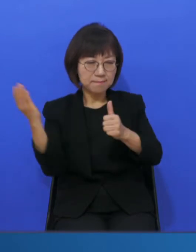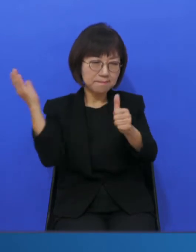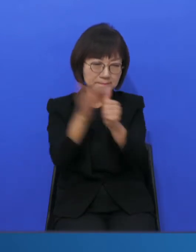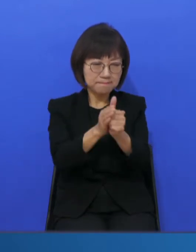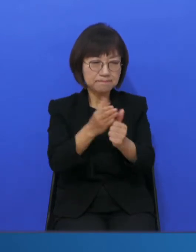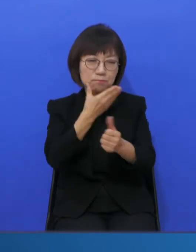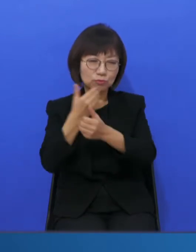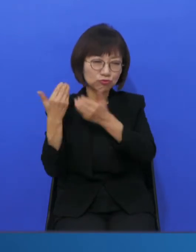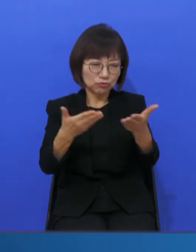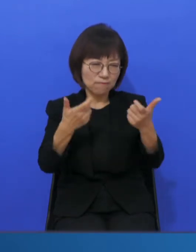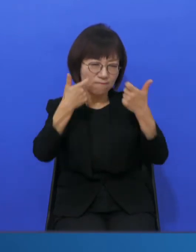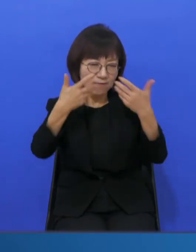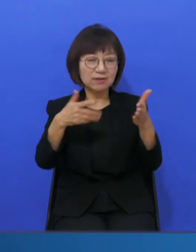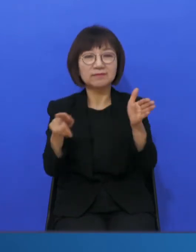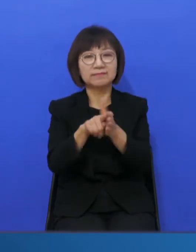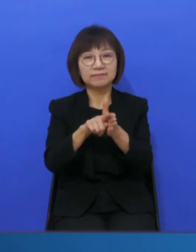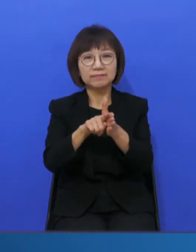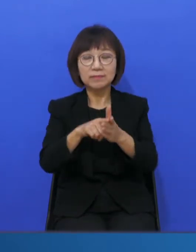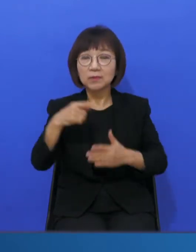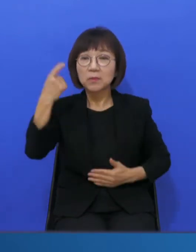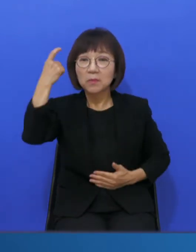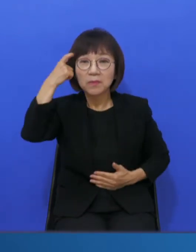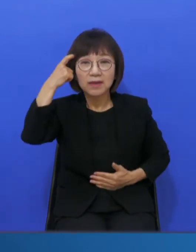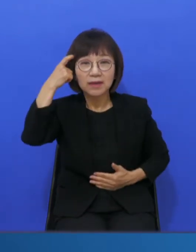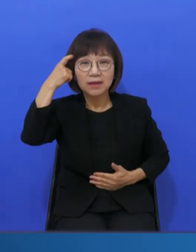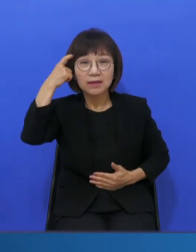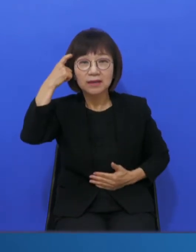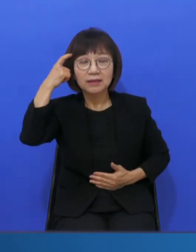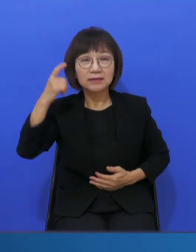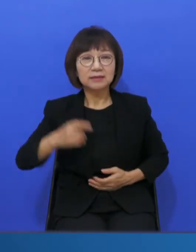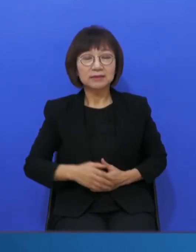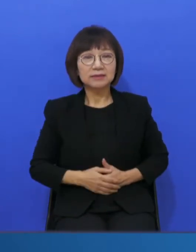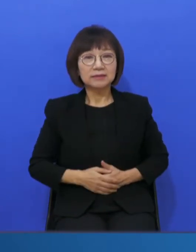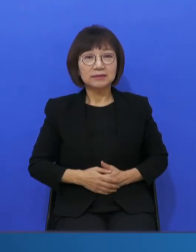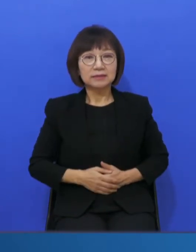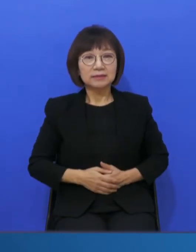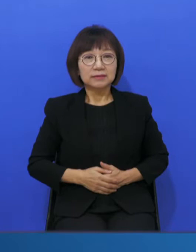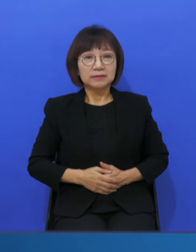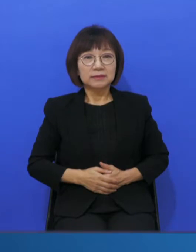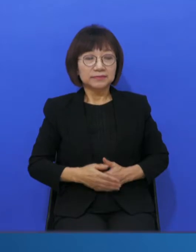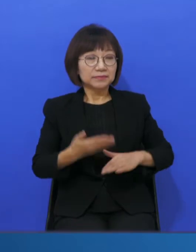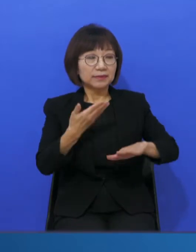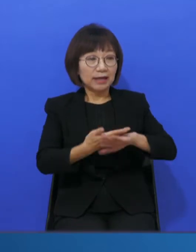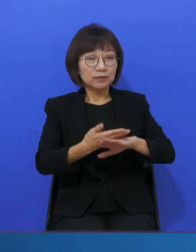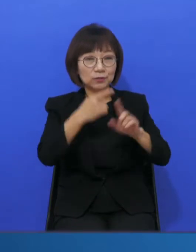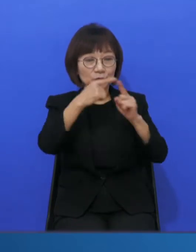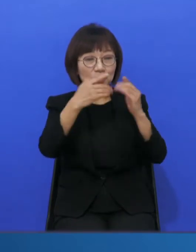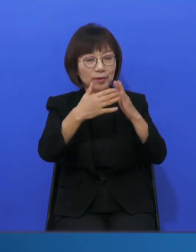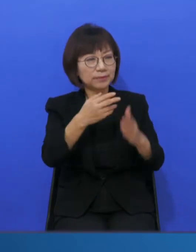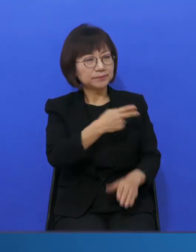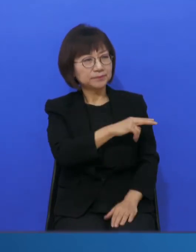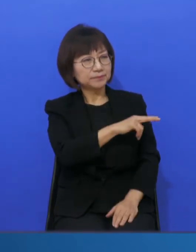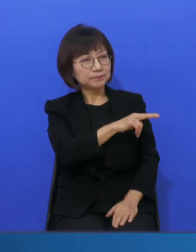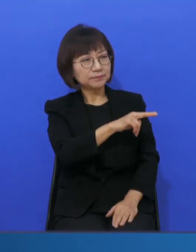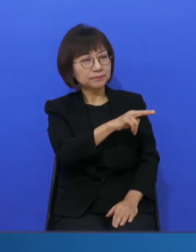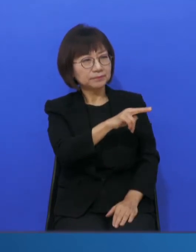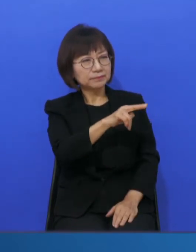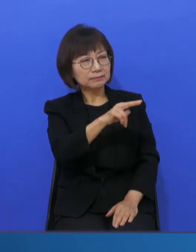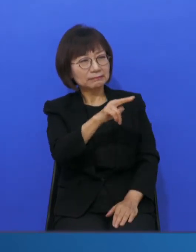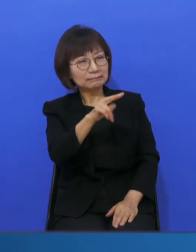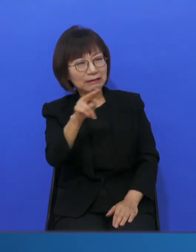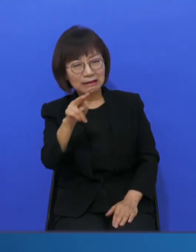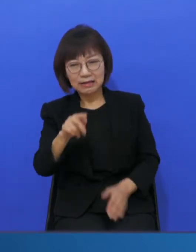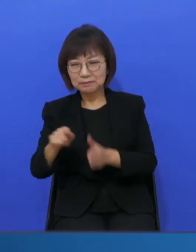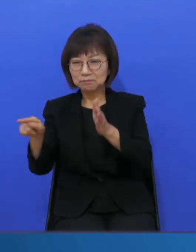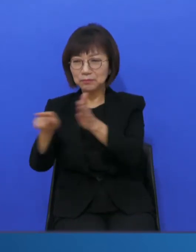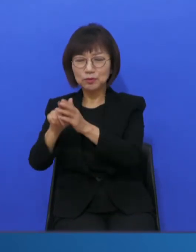evangelization. 왜냐? 많은 교회들은요. 세상 사람들처럼 말하고 행동하고 싸우고 있습니다. Why? Because the churches